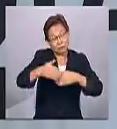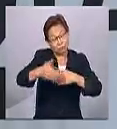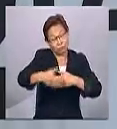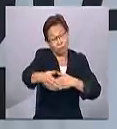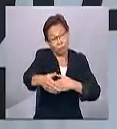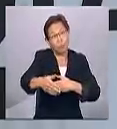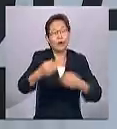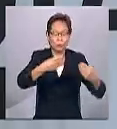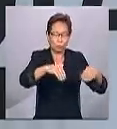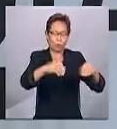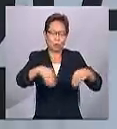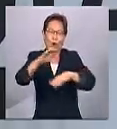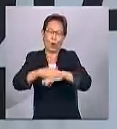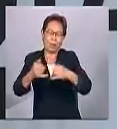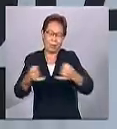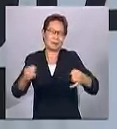yang penjualan online.